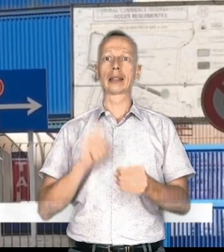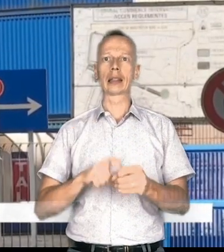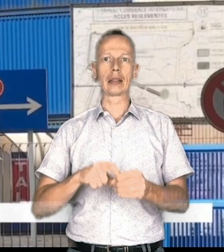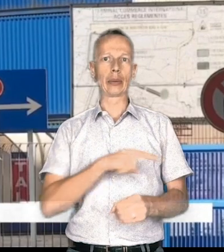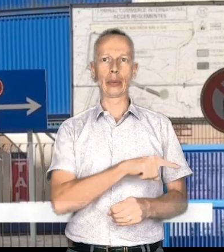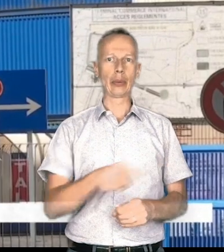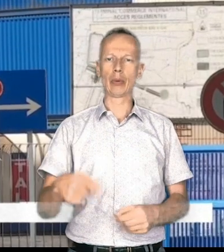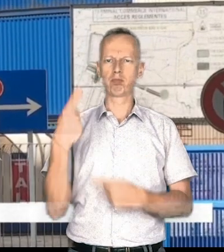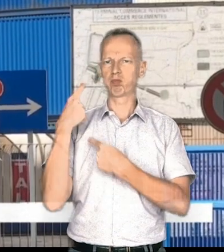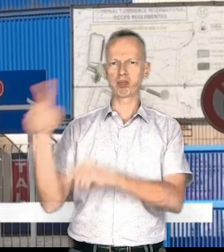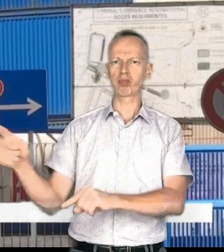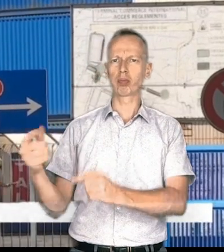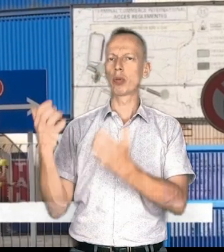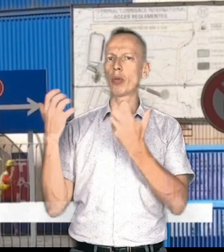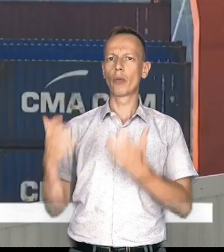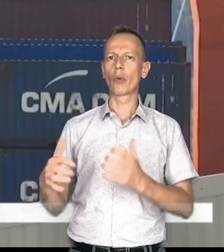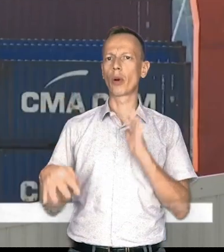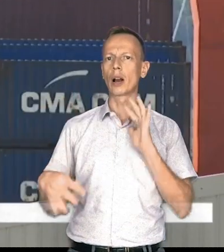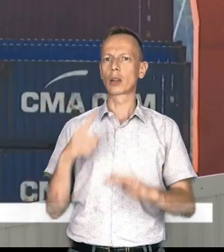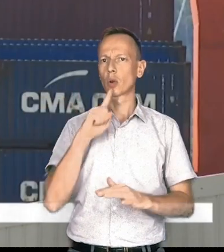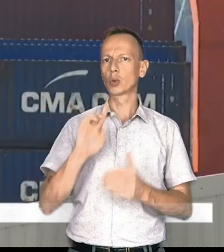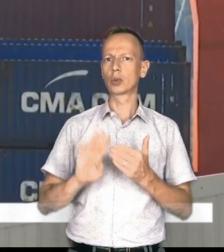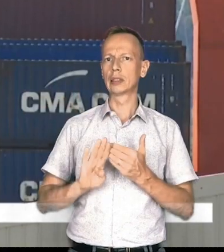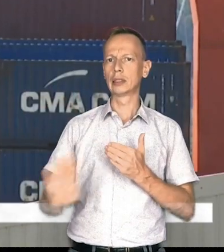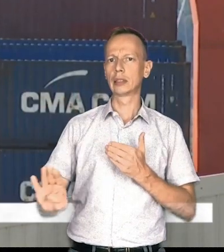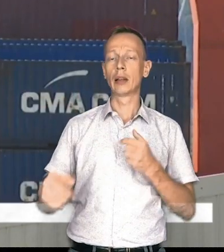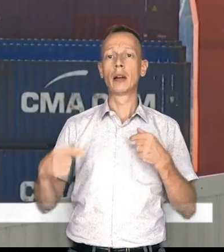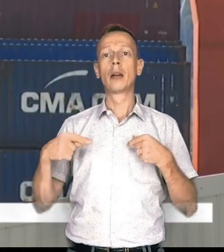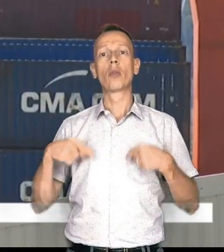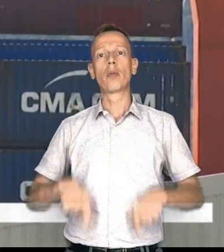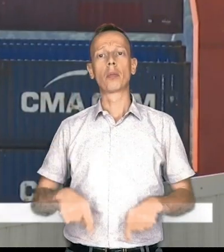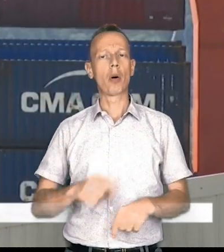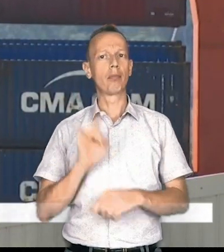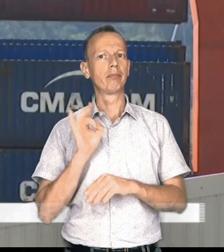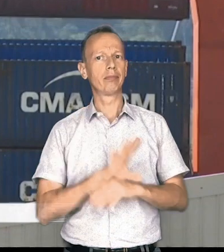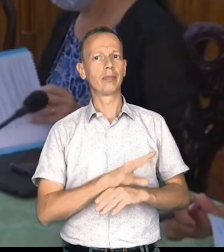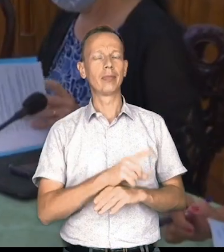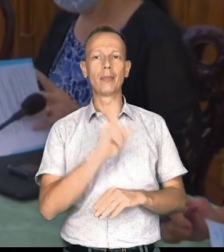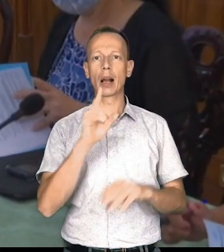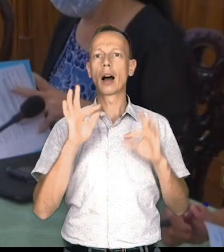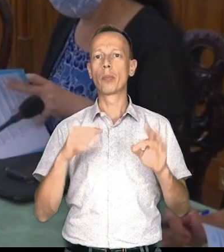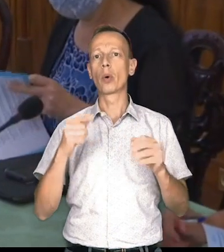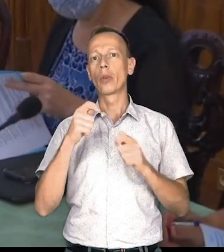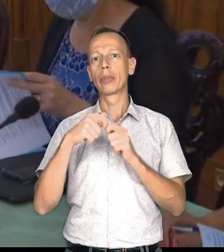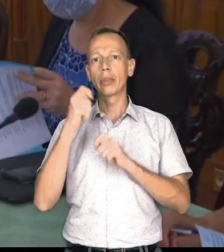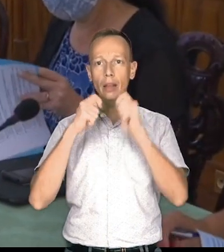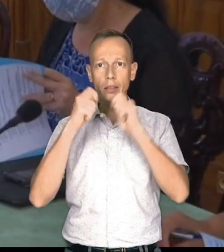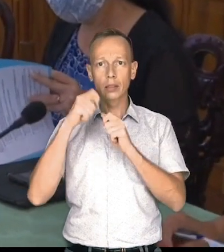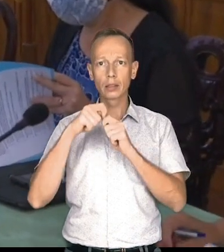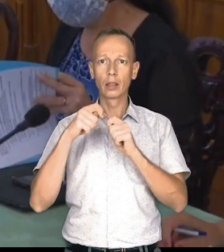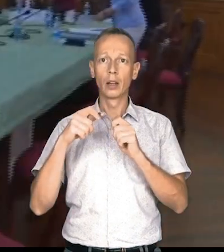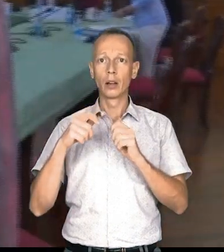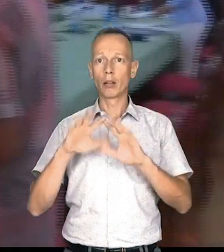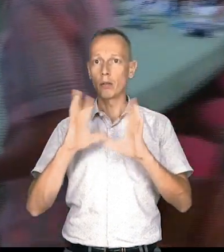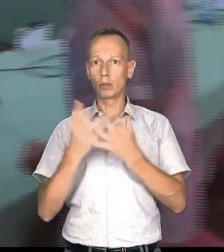sanitaire. Vous le savez, les partenaires syndicaux voulaient une quatorzaine, refus du pays, mais un accord a été trouvé sur le nombre